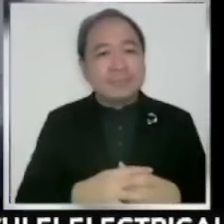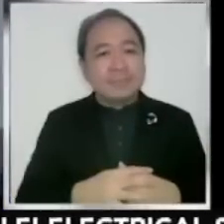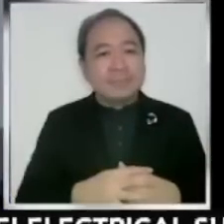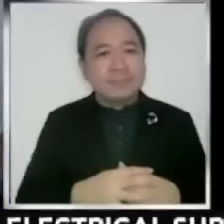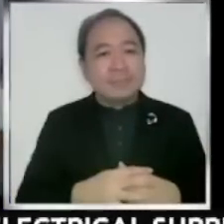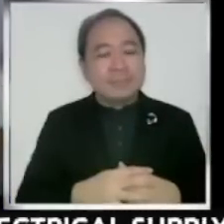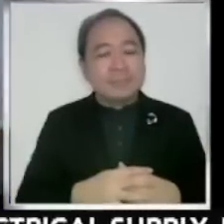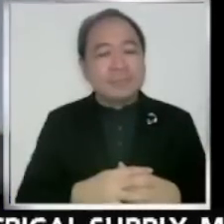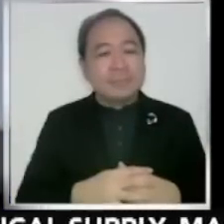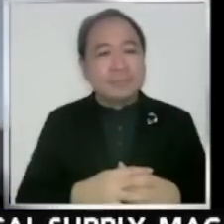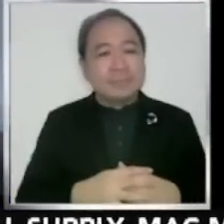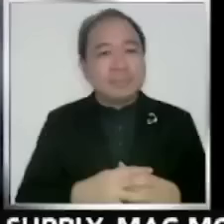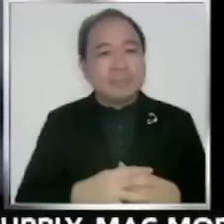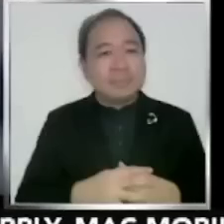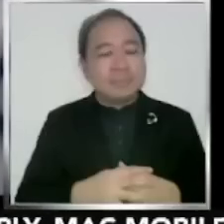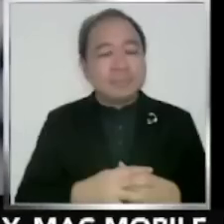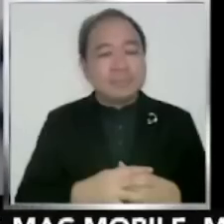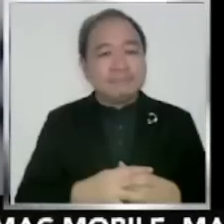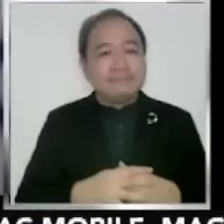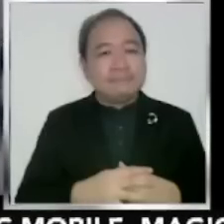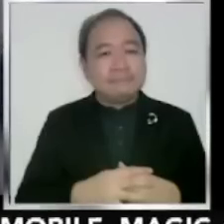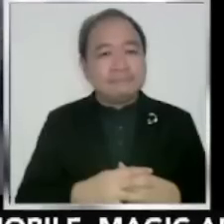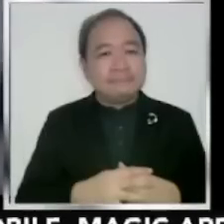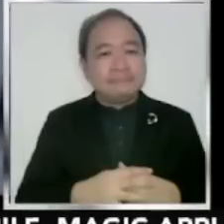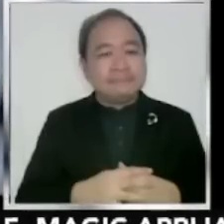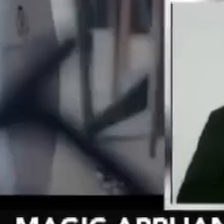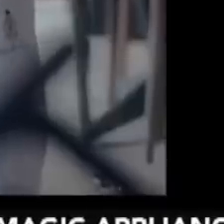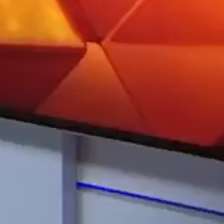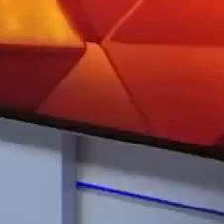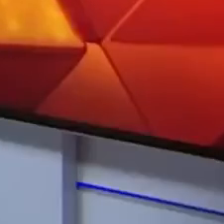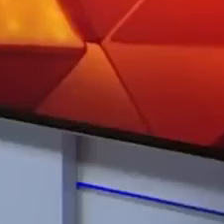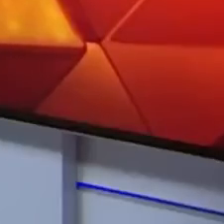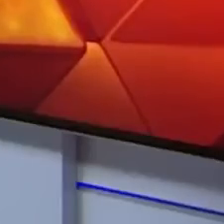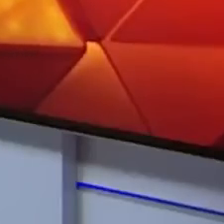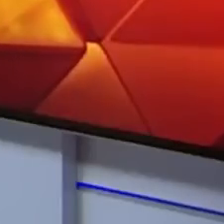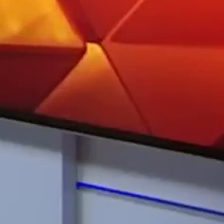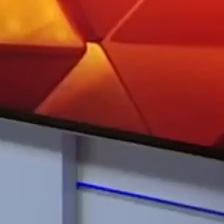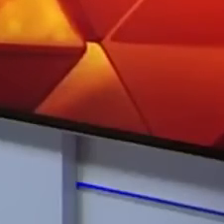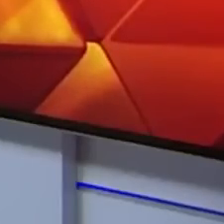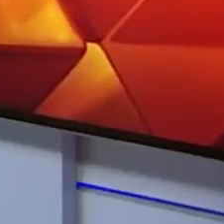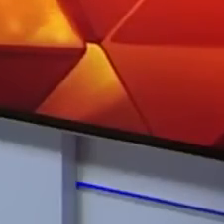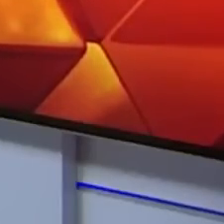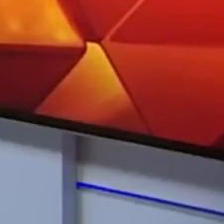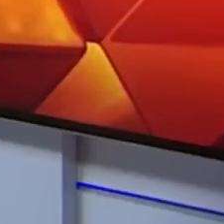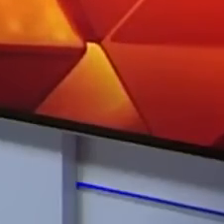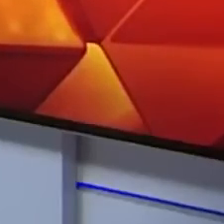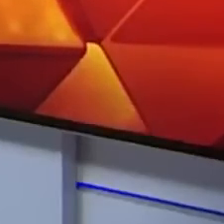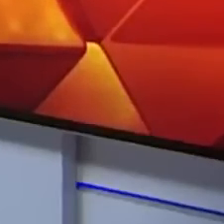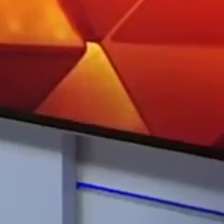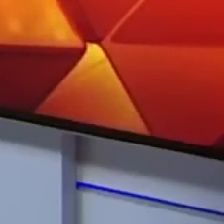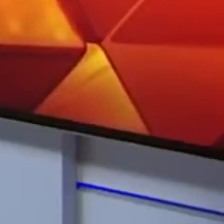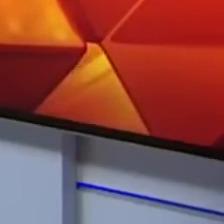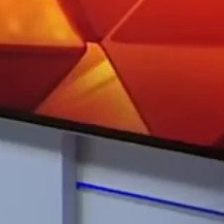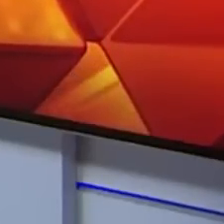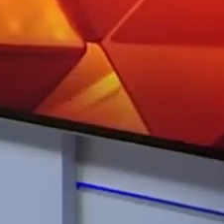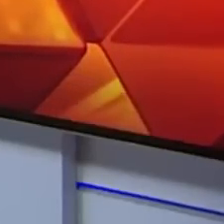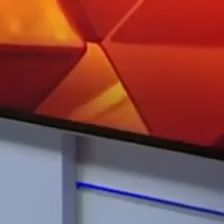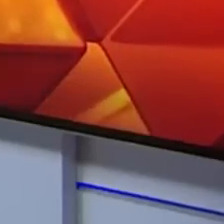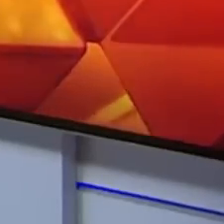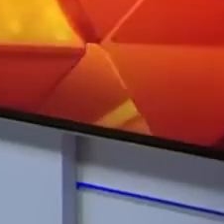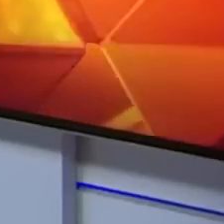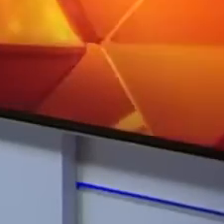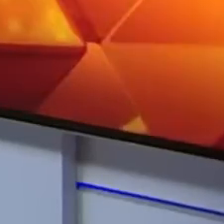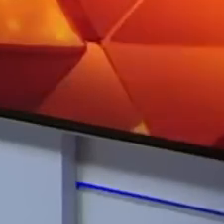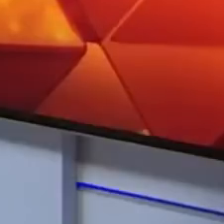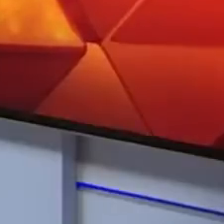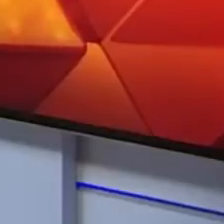Nelson Canlas, updated sa Showbiz Happenings! Para sa mas mahabang chikahan, visit and subscribe to GMA Integrated